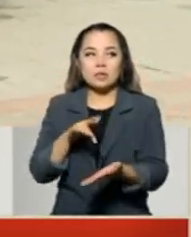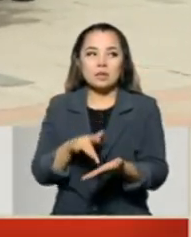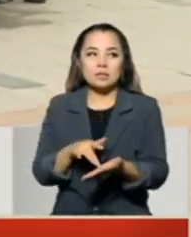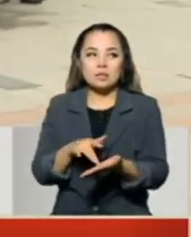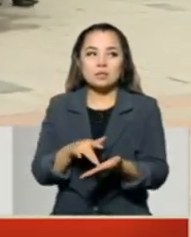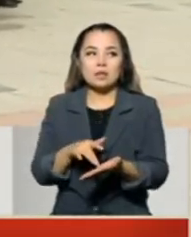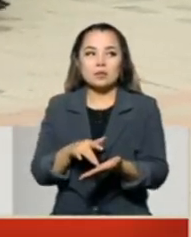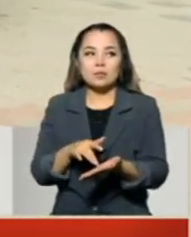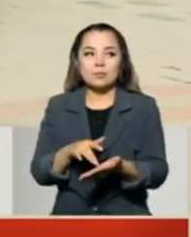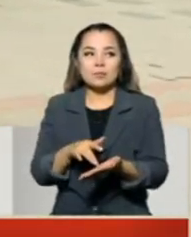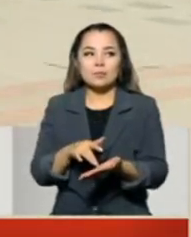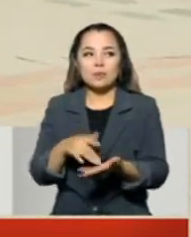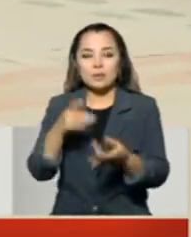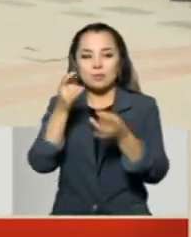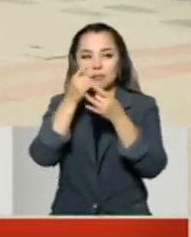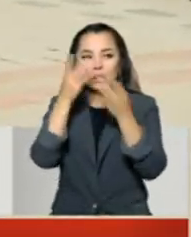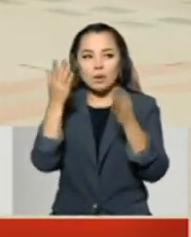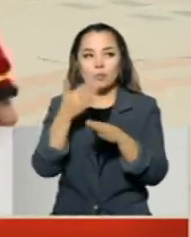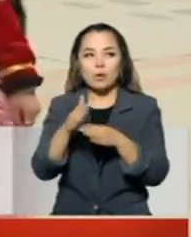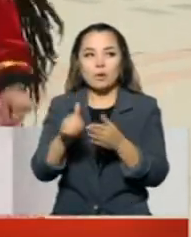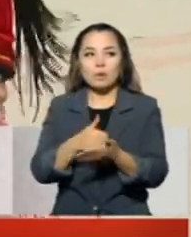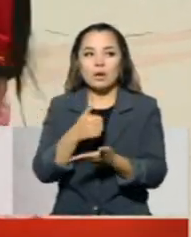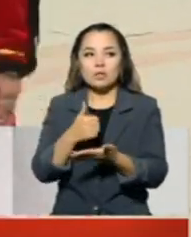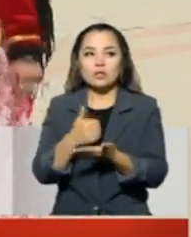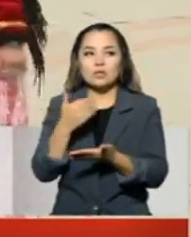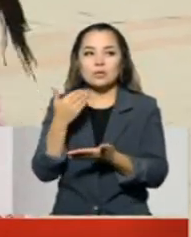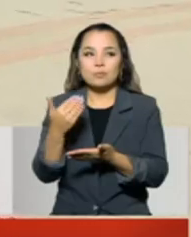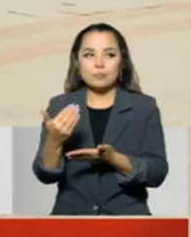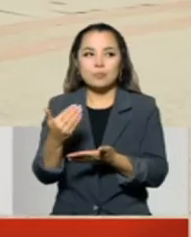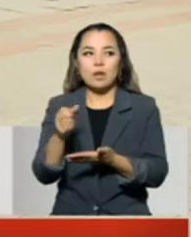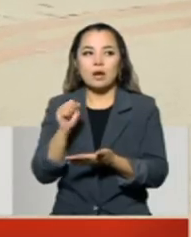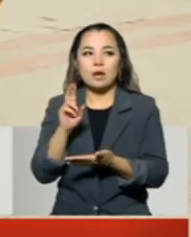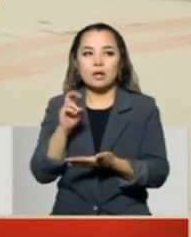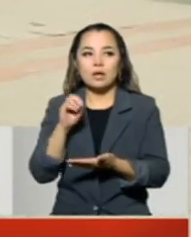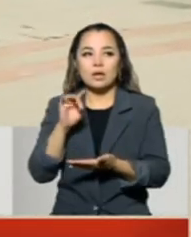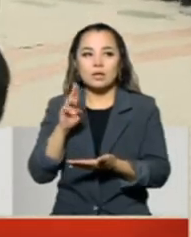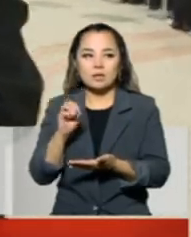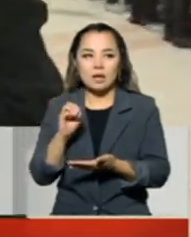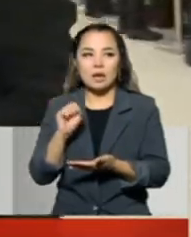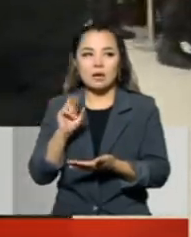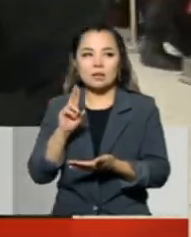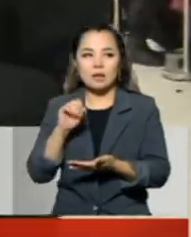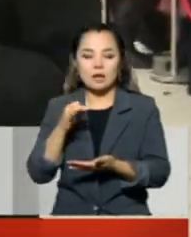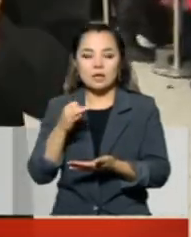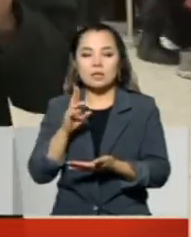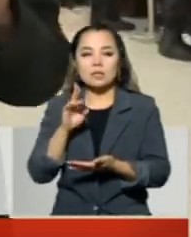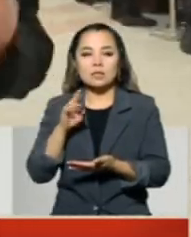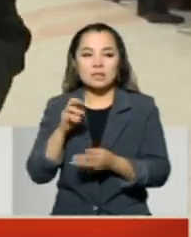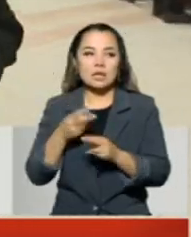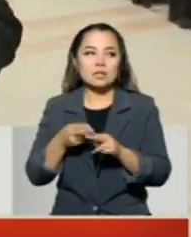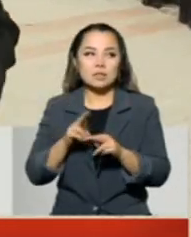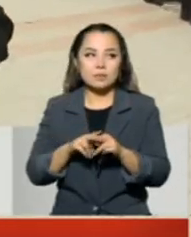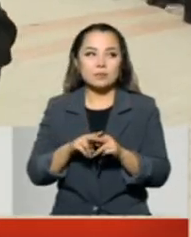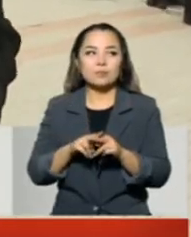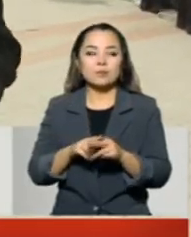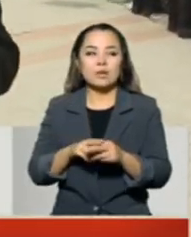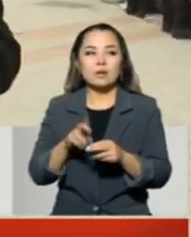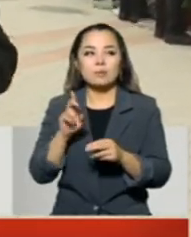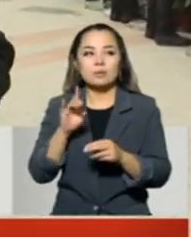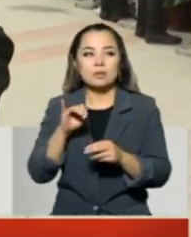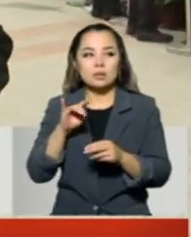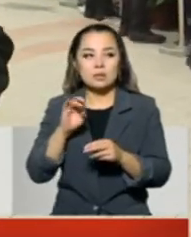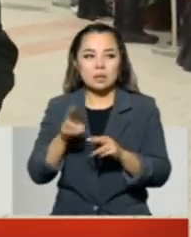қаласының мәдениет бөлімінің басшысы Ақерке Ақтайқызы. Бірлік